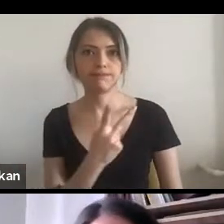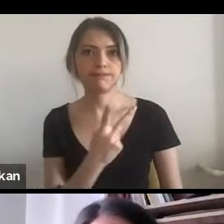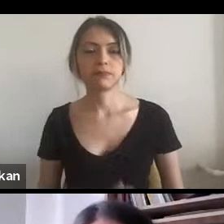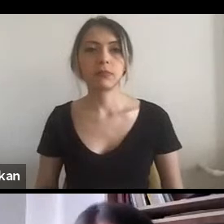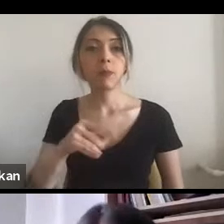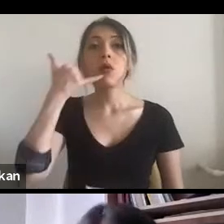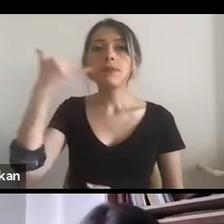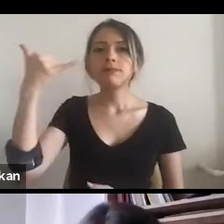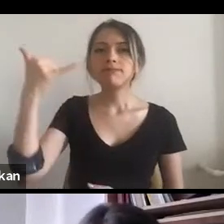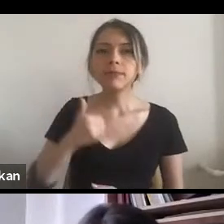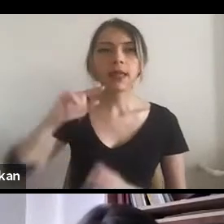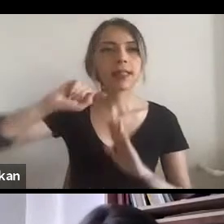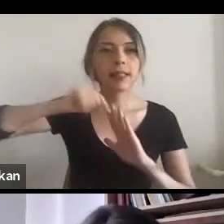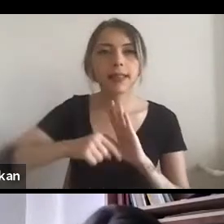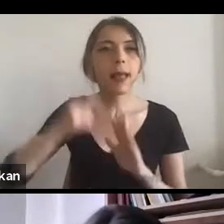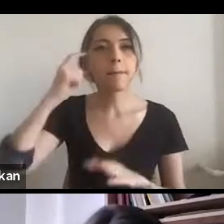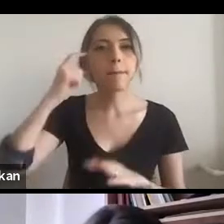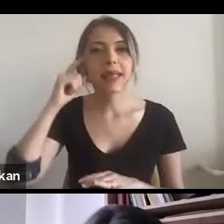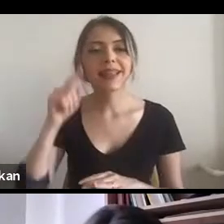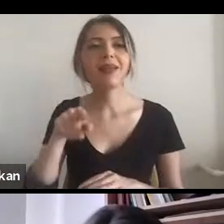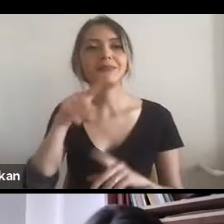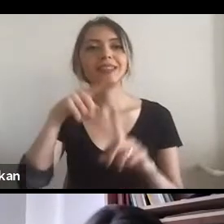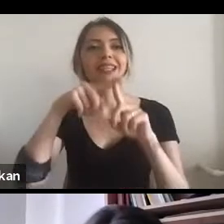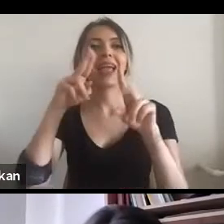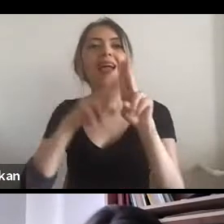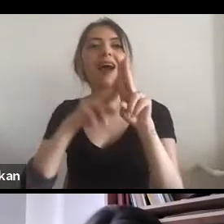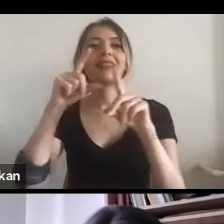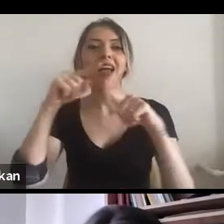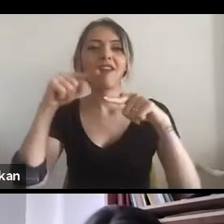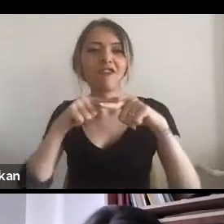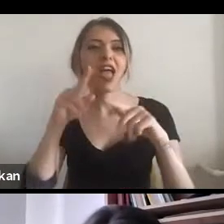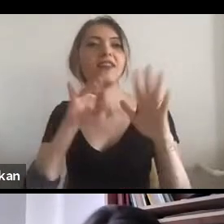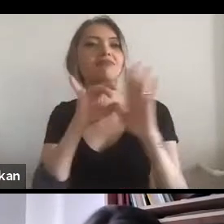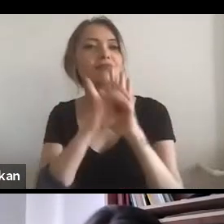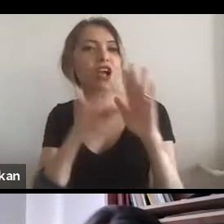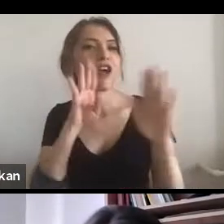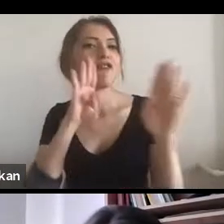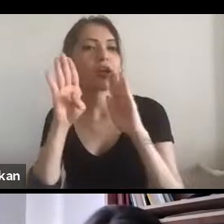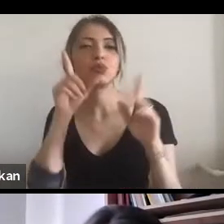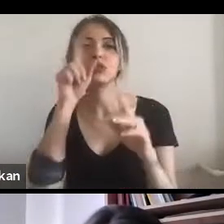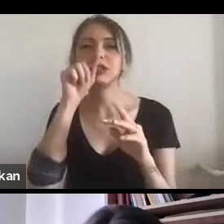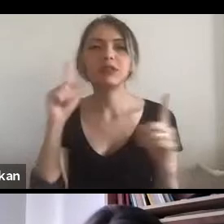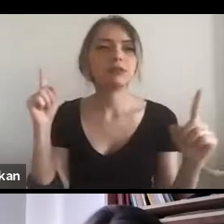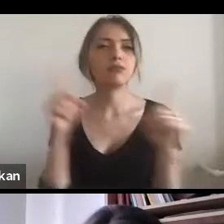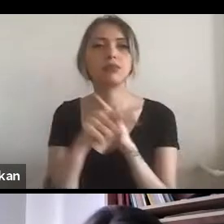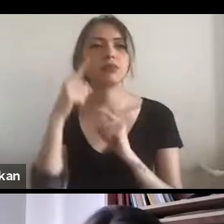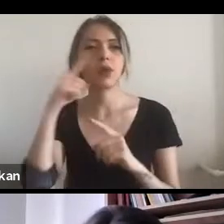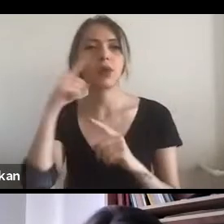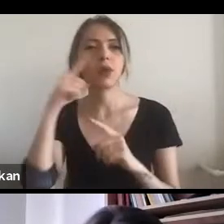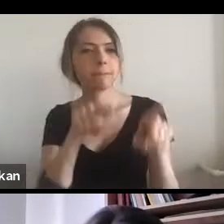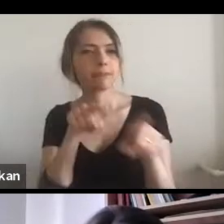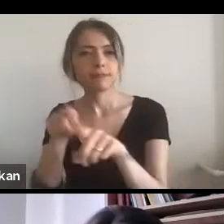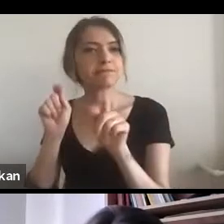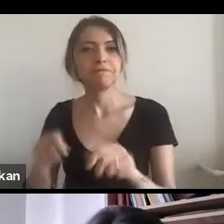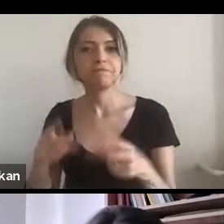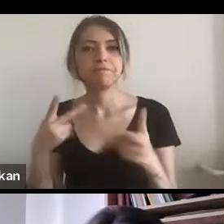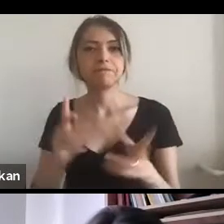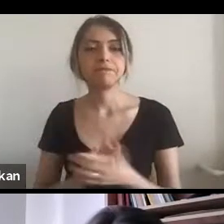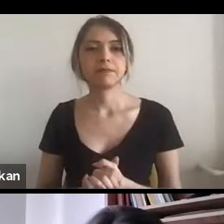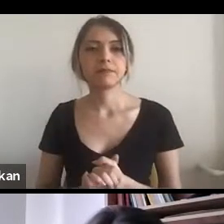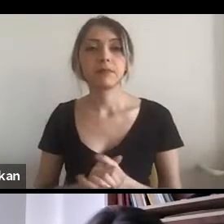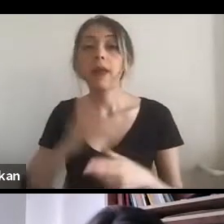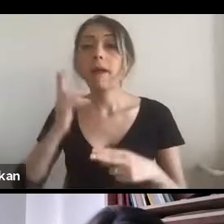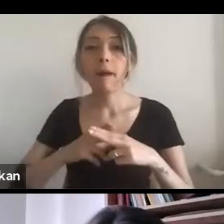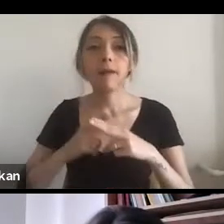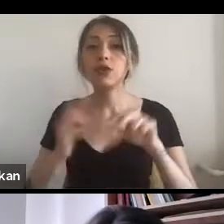fazla bilgiye ulaşmak isteyen arkadaşlar TKDF'nin sosyal medya hesaplarını da inceleyebilirler. Peki acil yardım